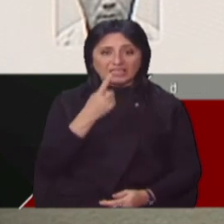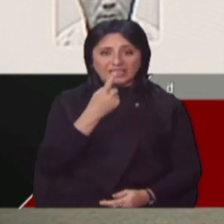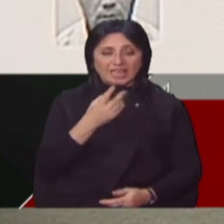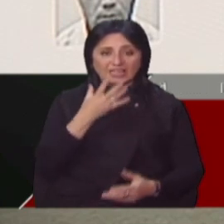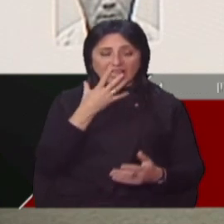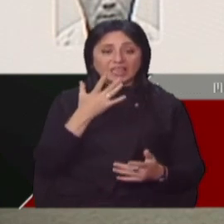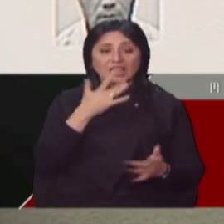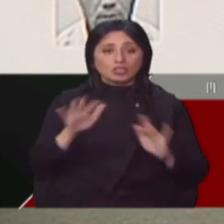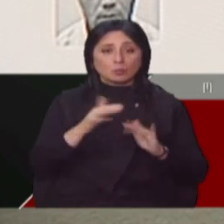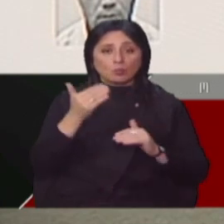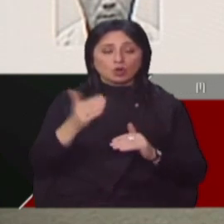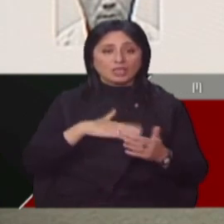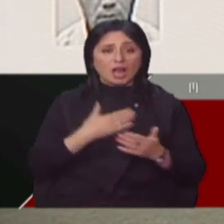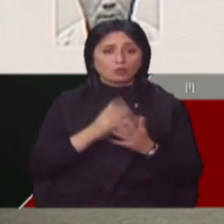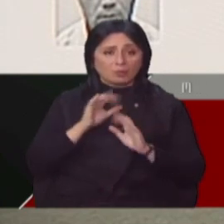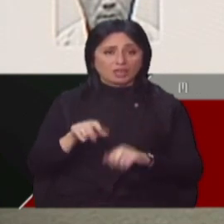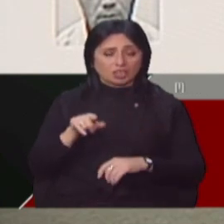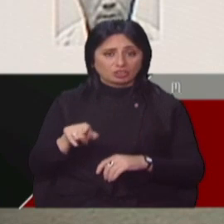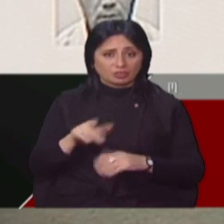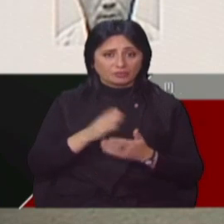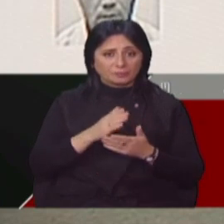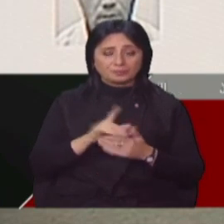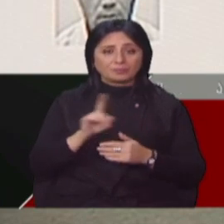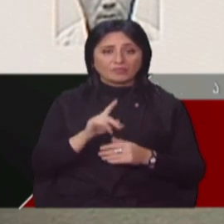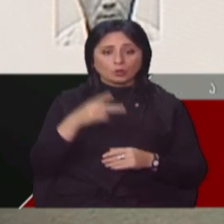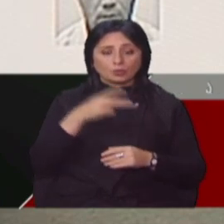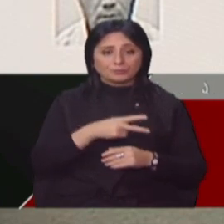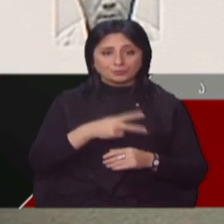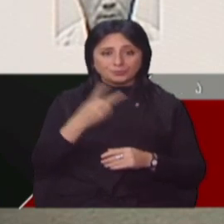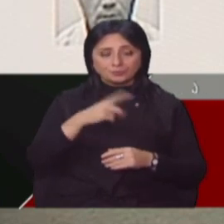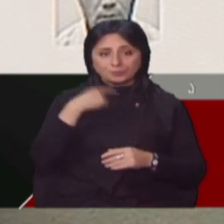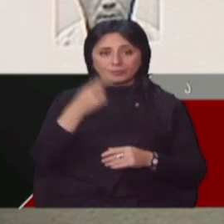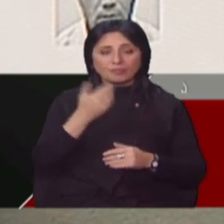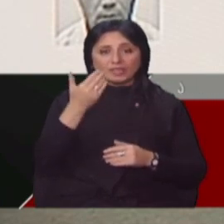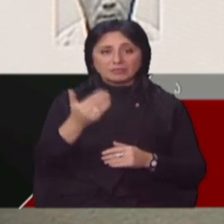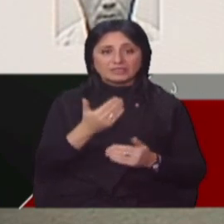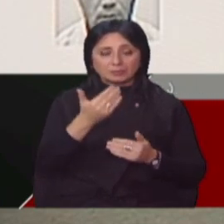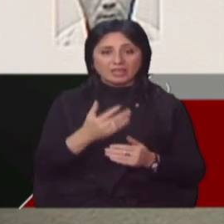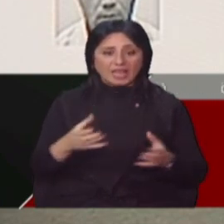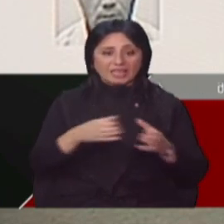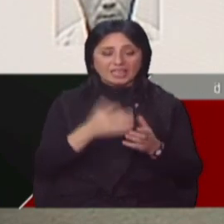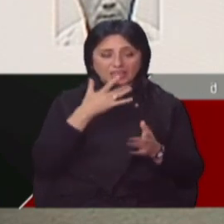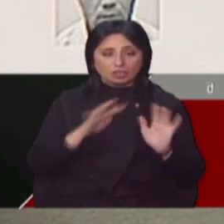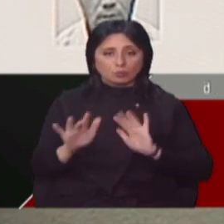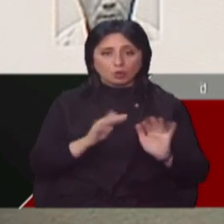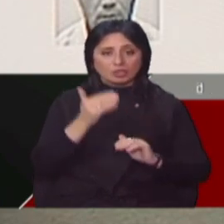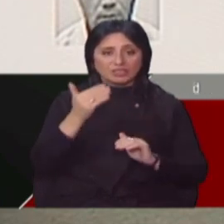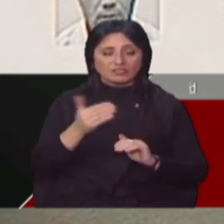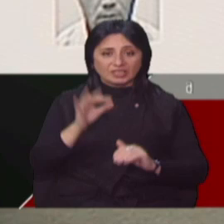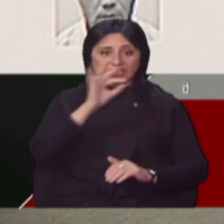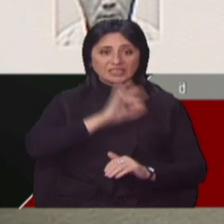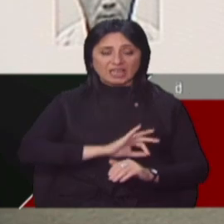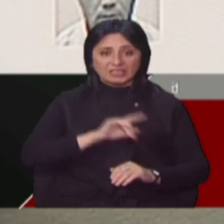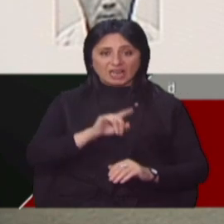ერთიანი ნაციონალური მოძრაობის აქტიური მხარდამჭერია, რასაც 2022 წელს მის მიერ ერთიანი ნაციონალური მოძრაობის